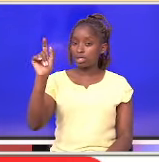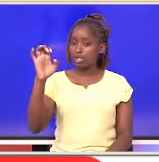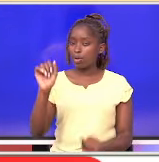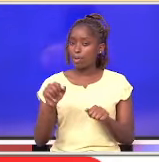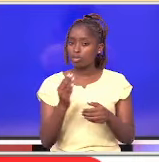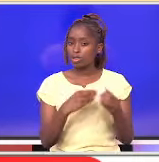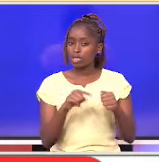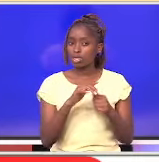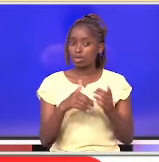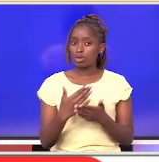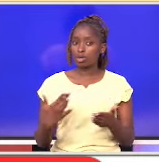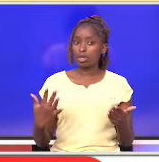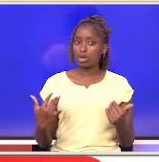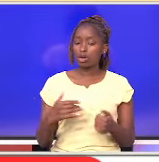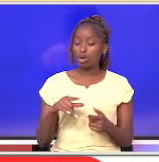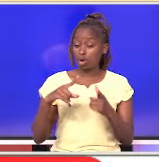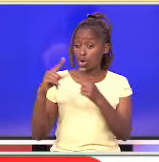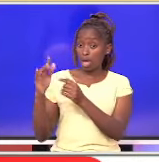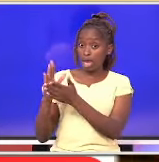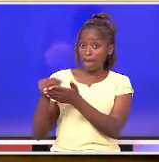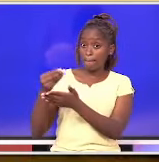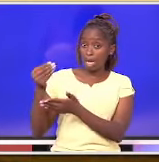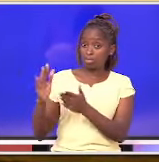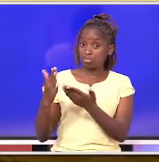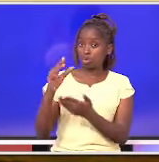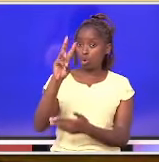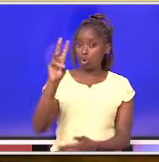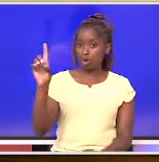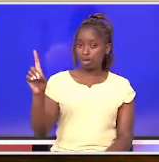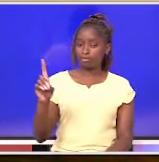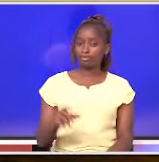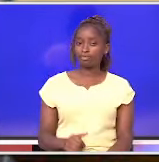So I went there and bought furniture. Chichi, Josephine, TV 47.